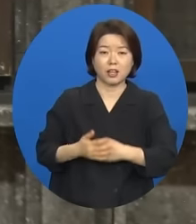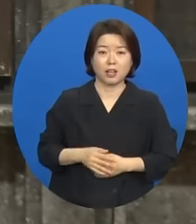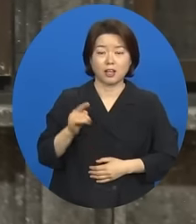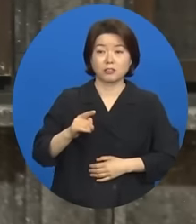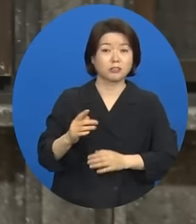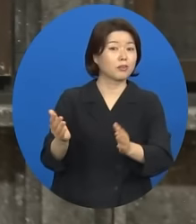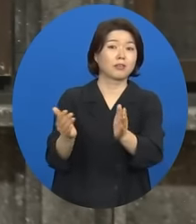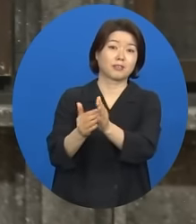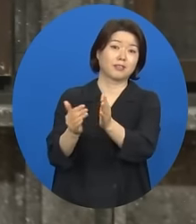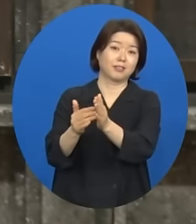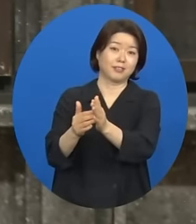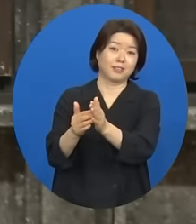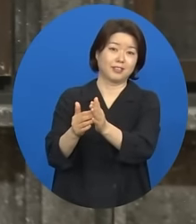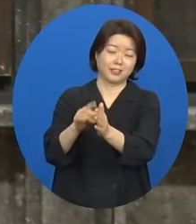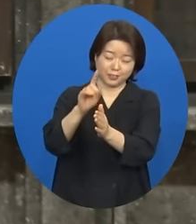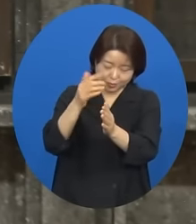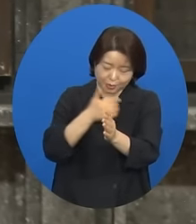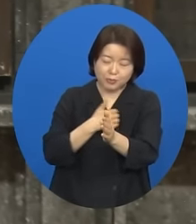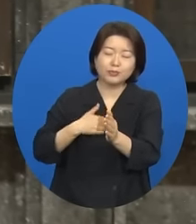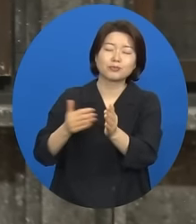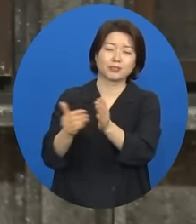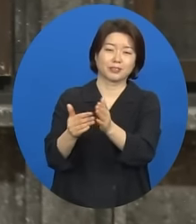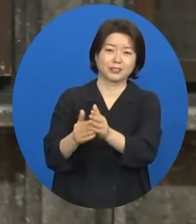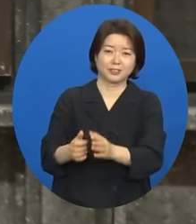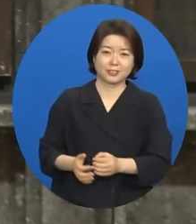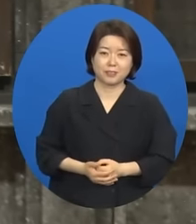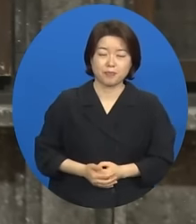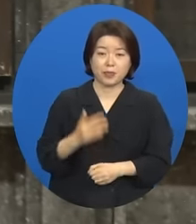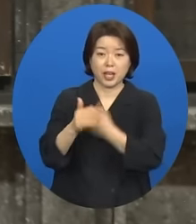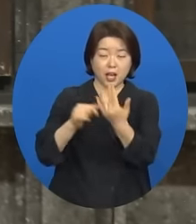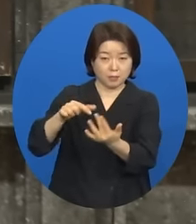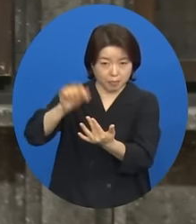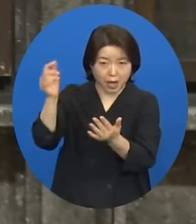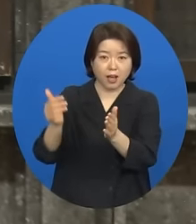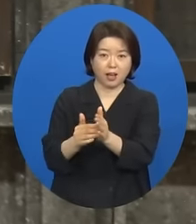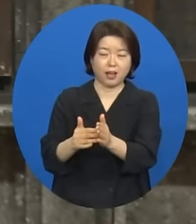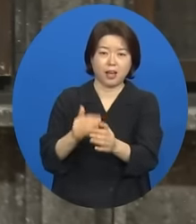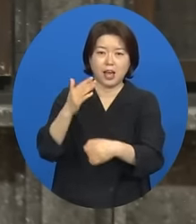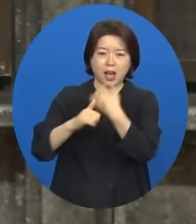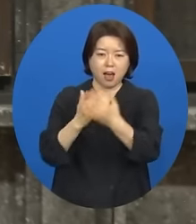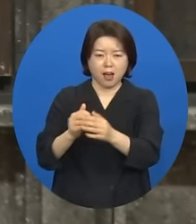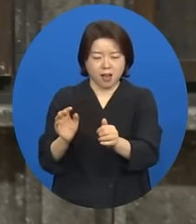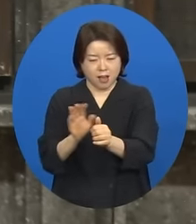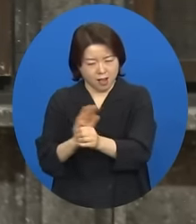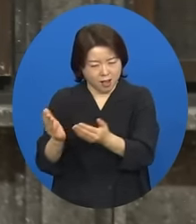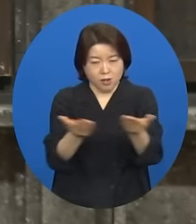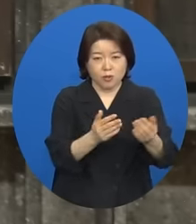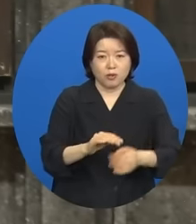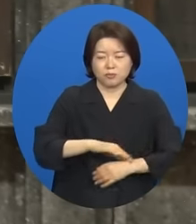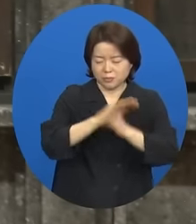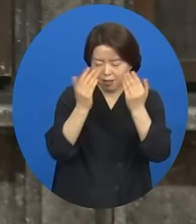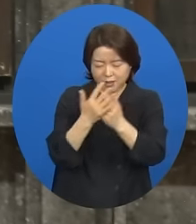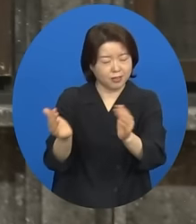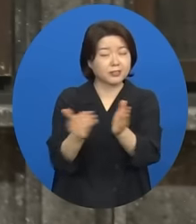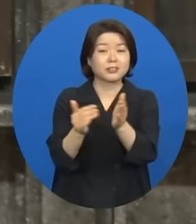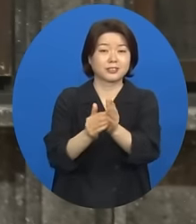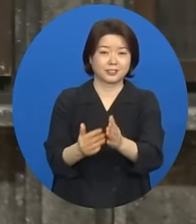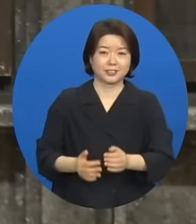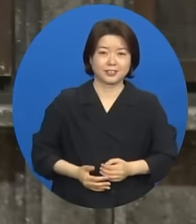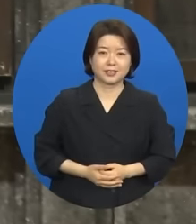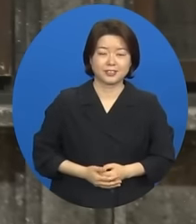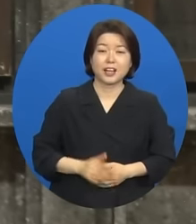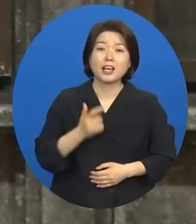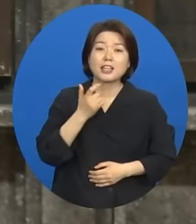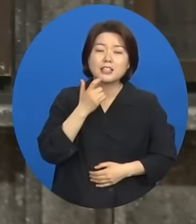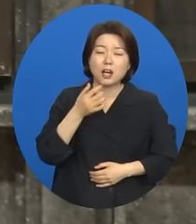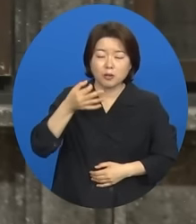끝난 거 아닙니까? 하나님이 그냥 택하셨다, 하나님의 호의를 베푸신다, 뭐 그러면 다 끝난 거거든요. 야곱이